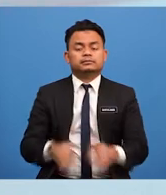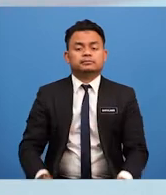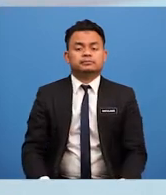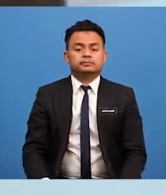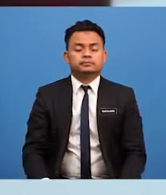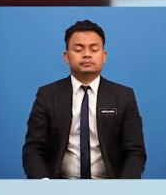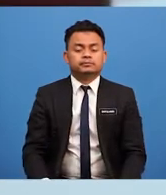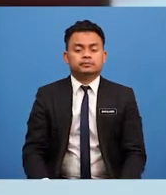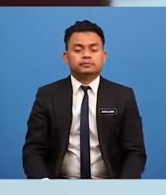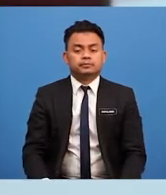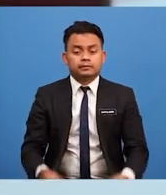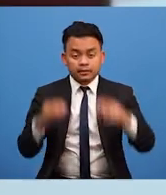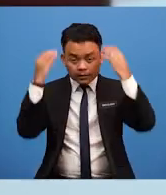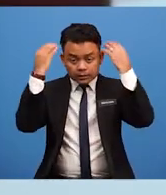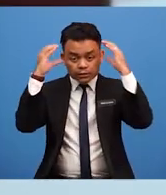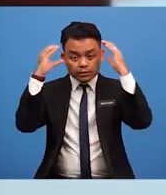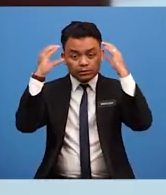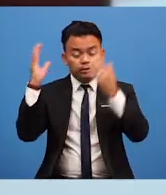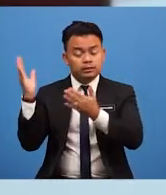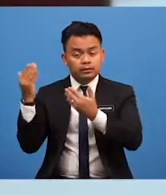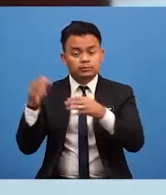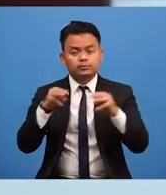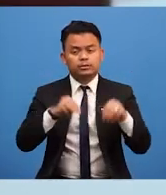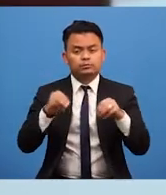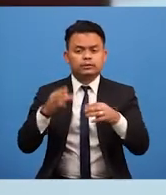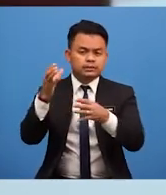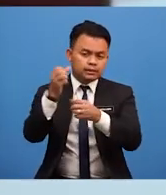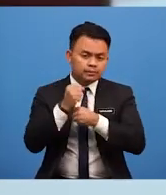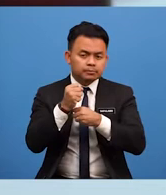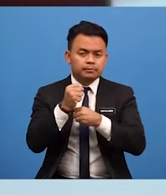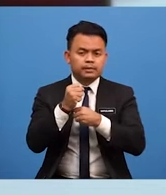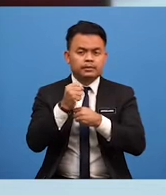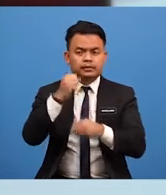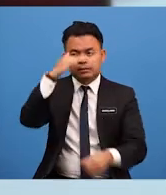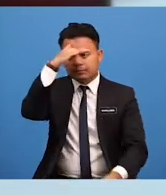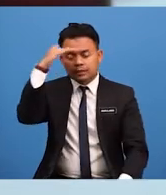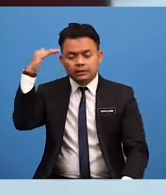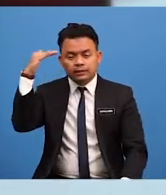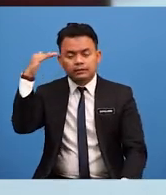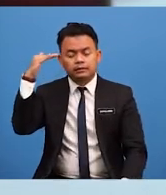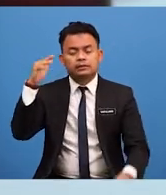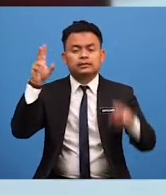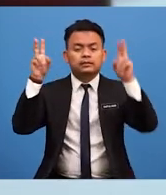Cikgu berharap murid-murid dapat bayangan tentang topik pembelajaran kita pada hari ini.